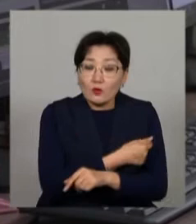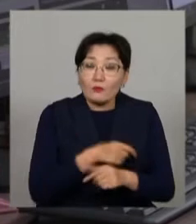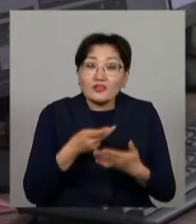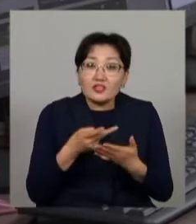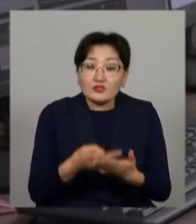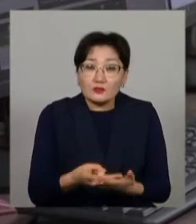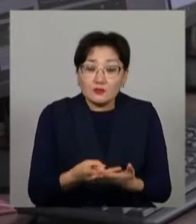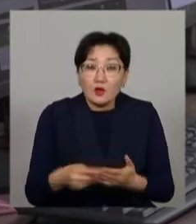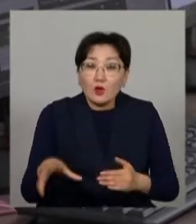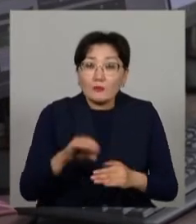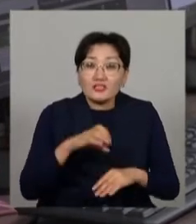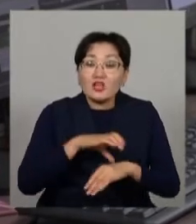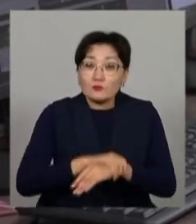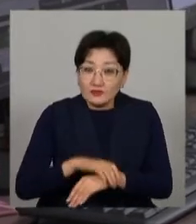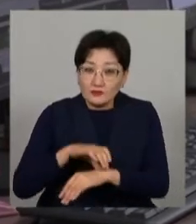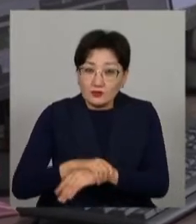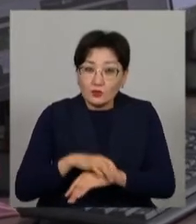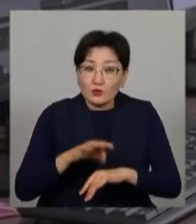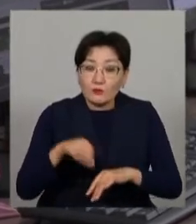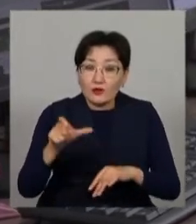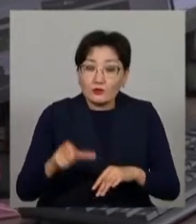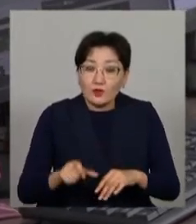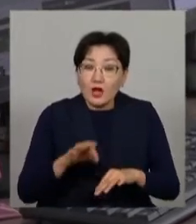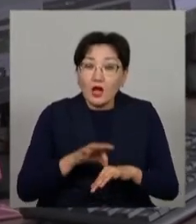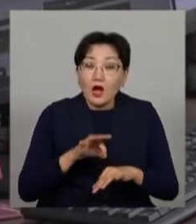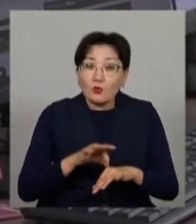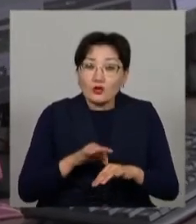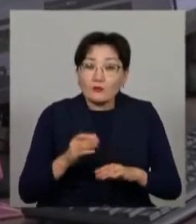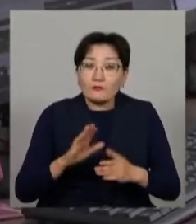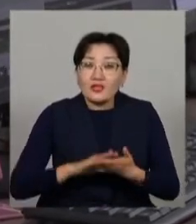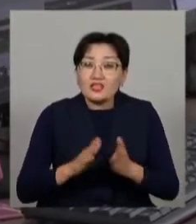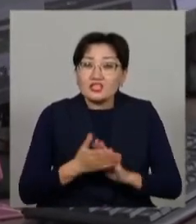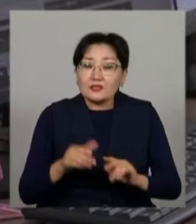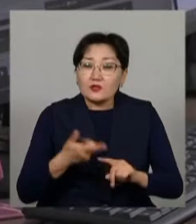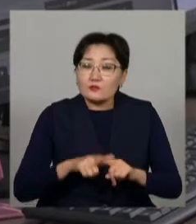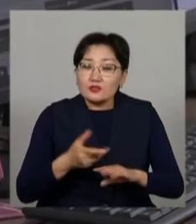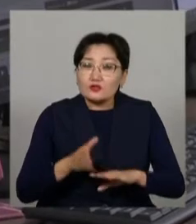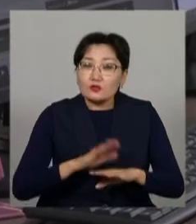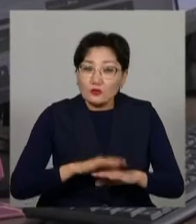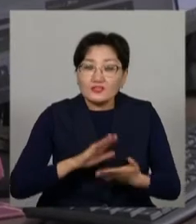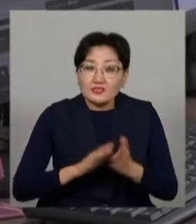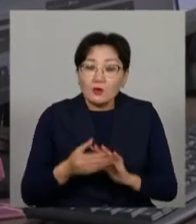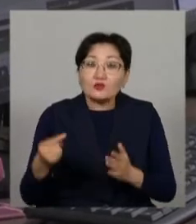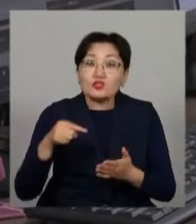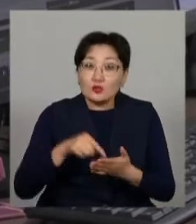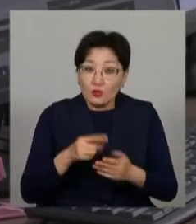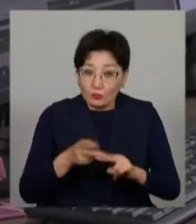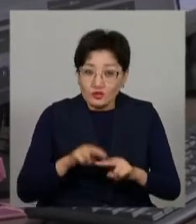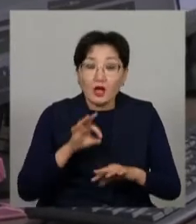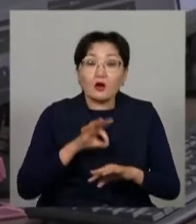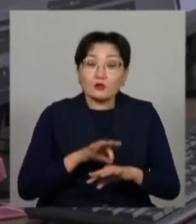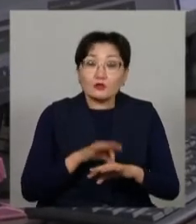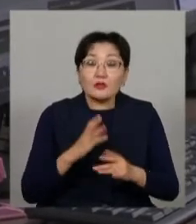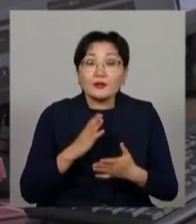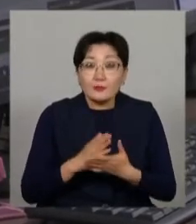түсіп, яғни барлық симптомдарымен науқас ауырып, ауыр жағдайда түскеннен кейін ғана бұл аурудың